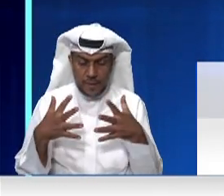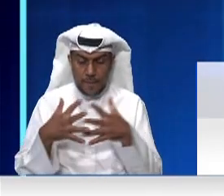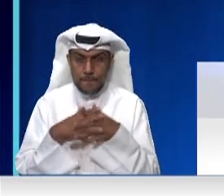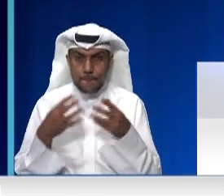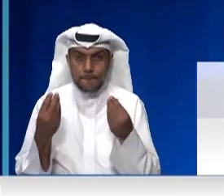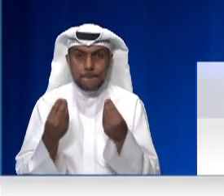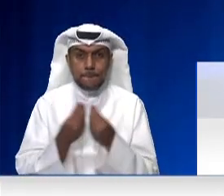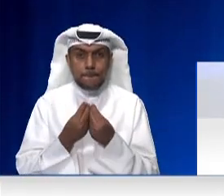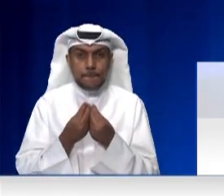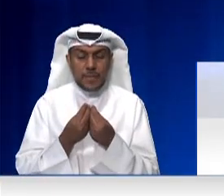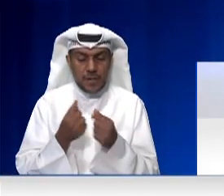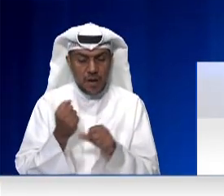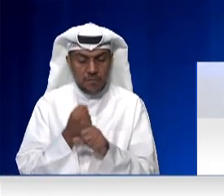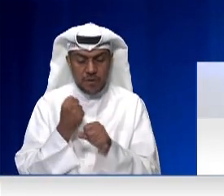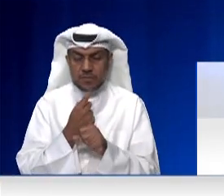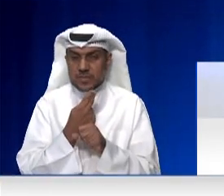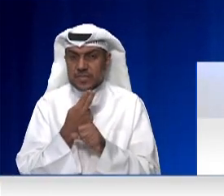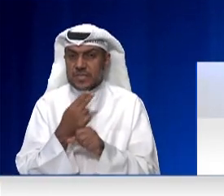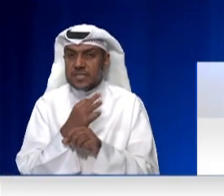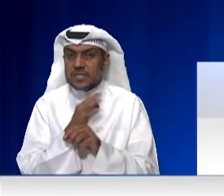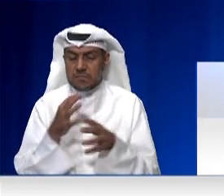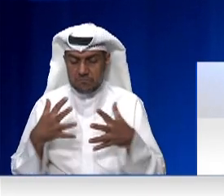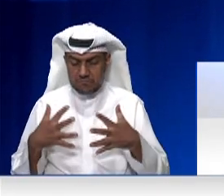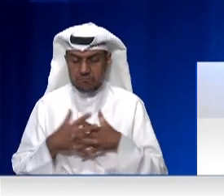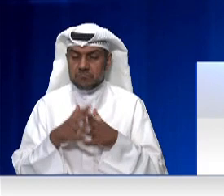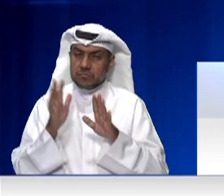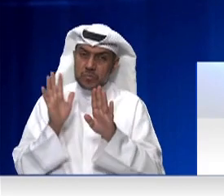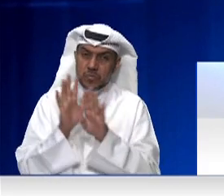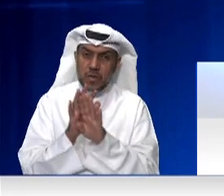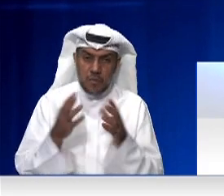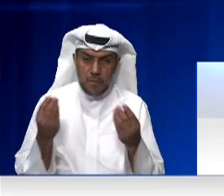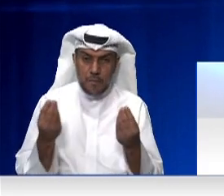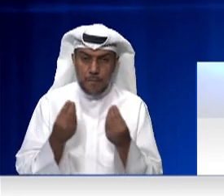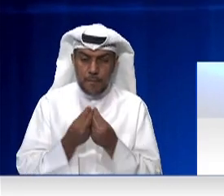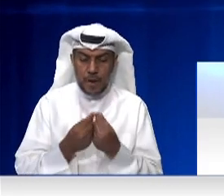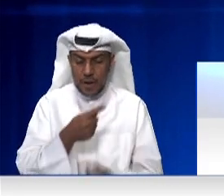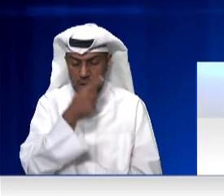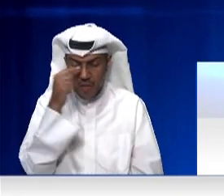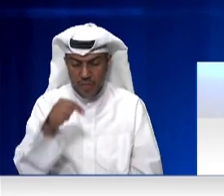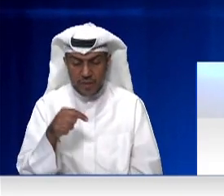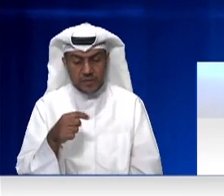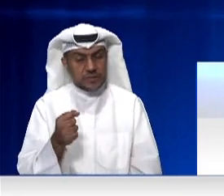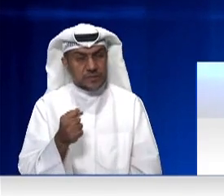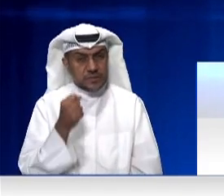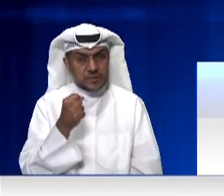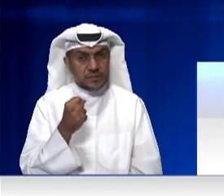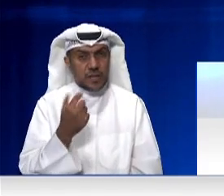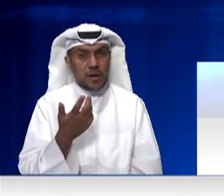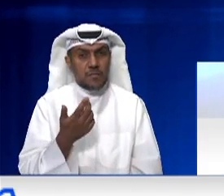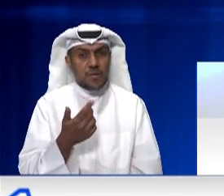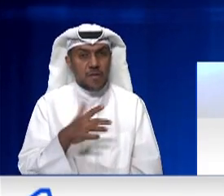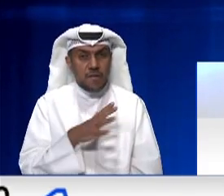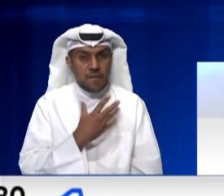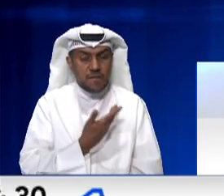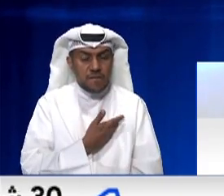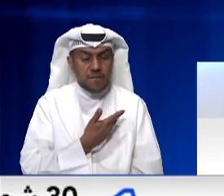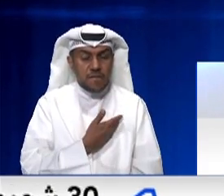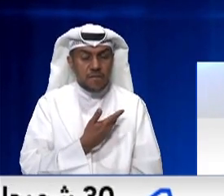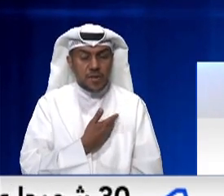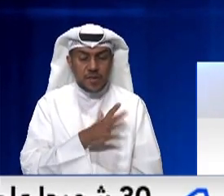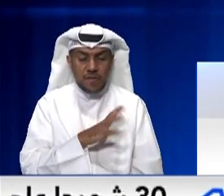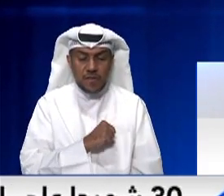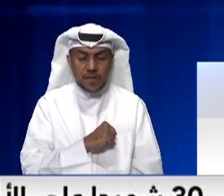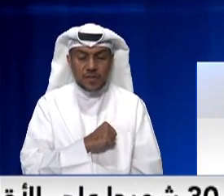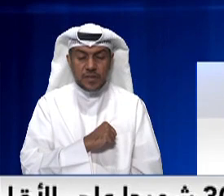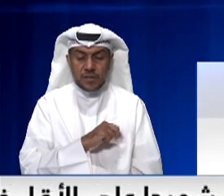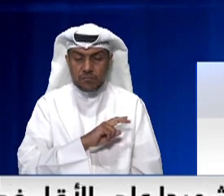ومساندتها لأعمال الوكالة، خاصة في ظل المعاناة وتفاقمها جراء التطورات المأساوية